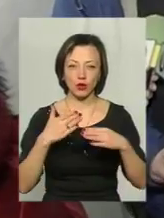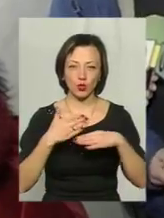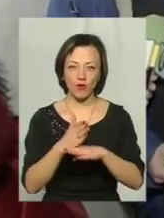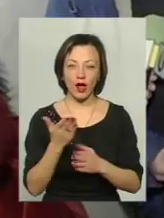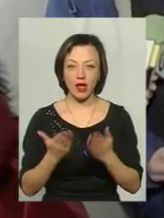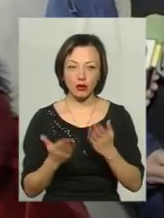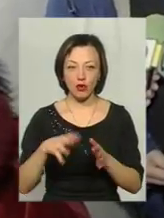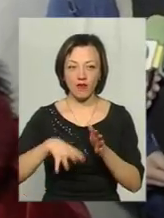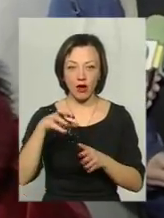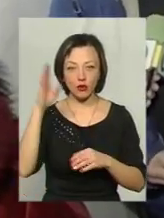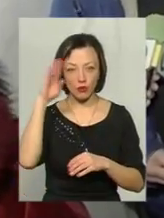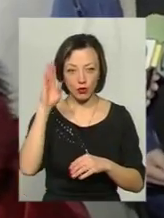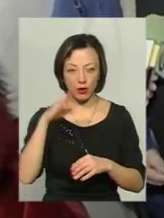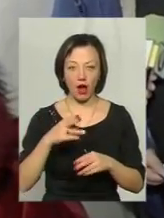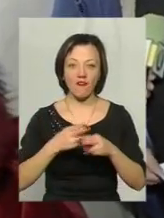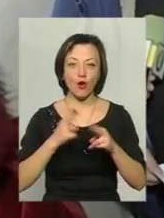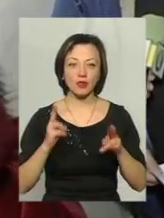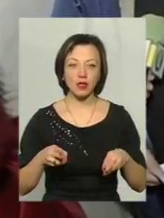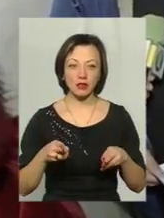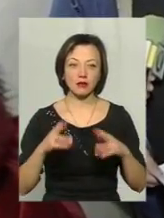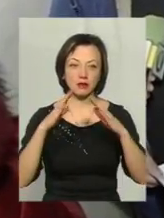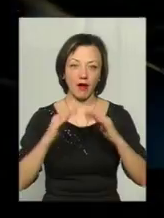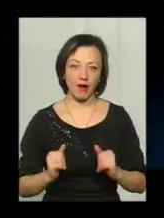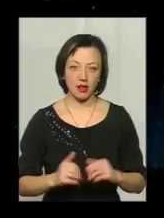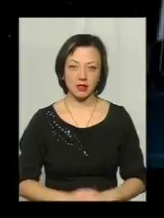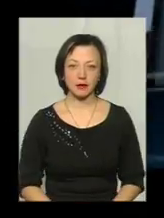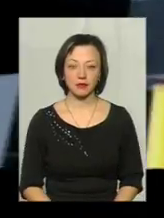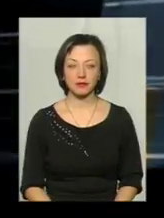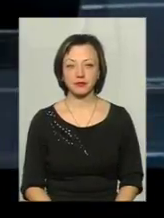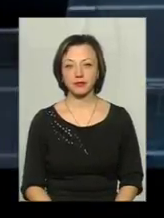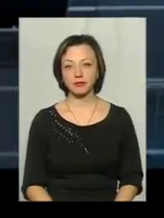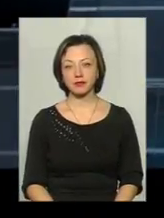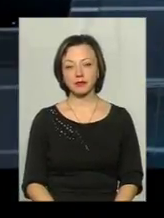якщо викачувати воду, просто автовокзал завалиться.